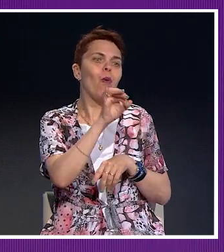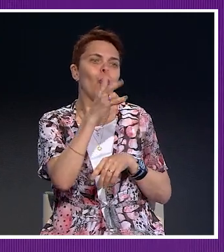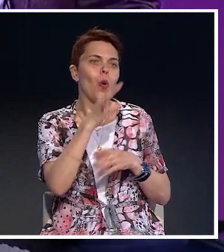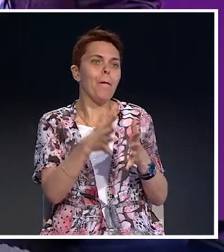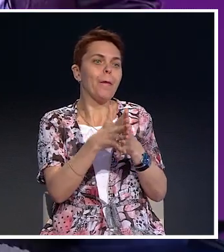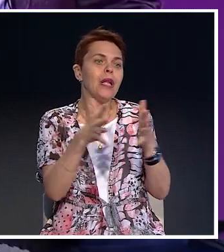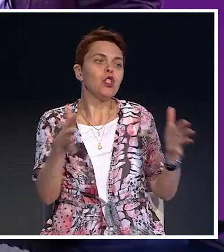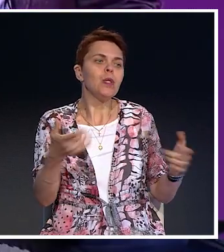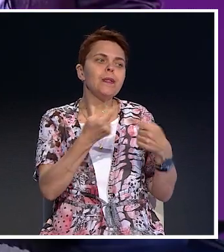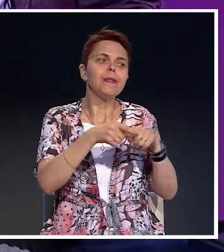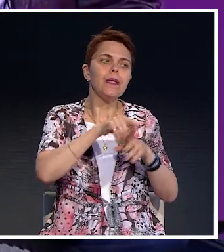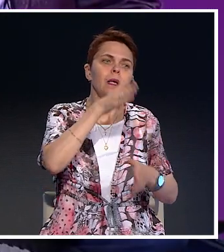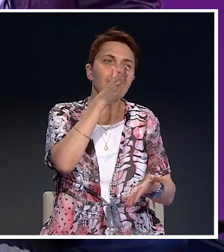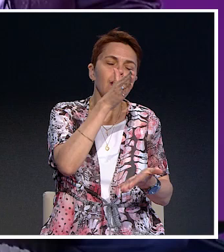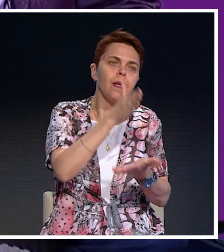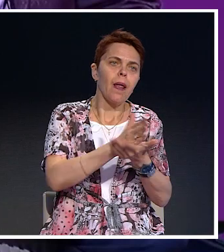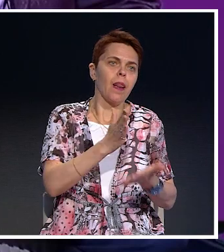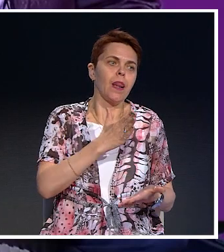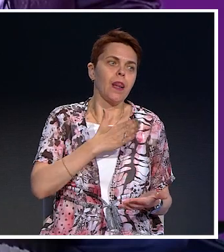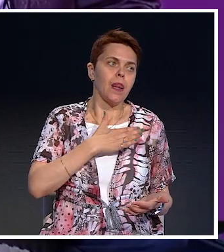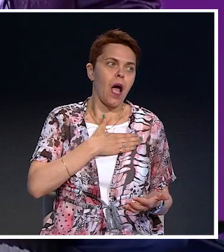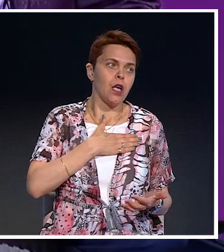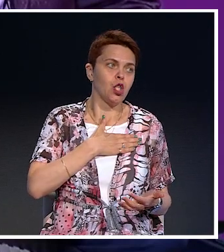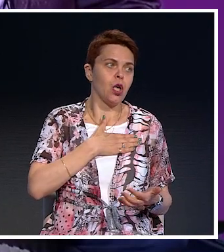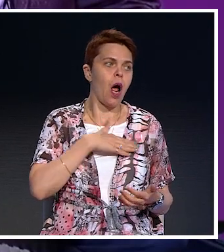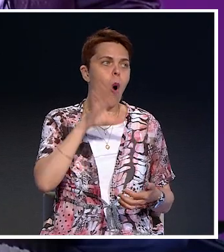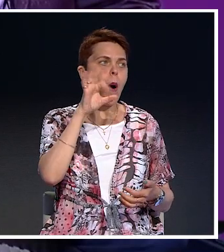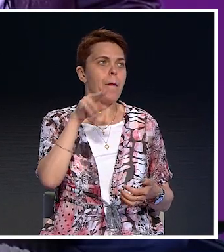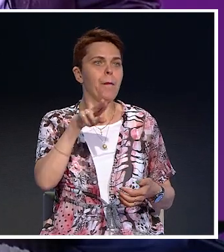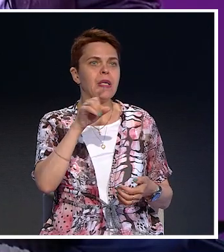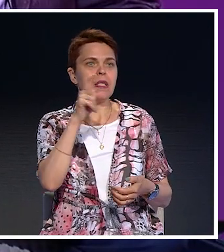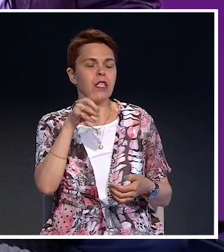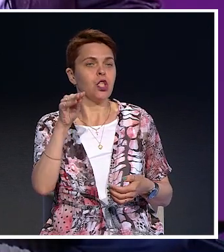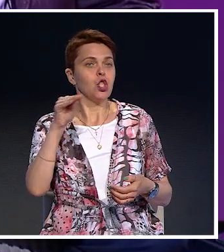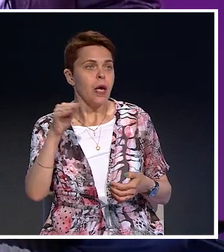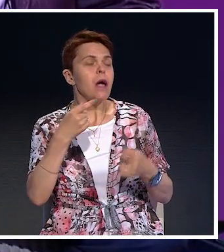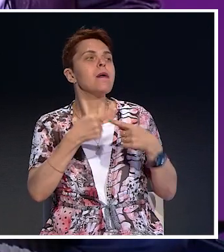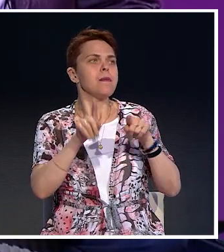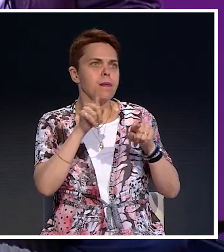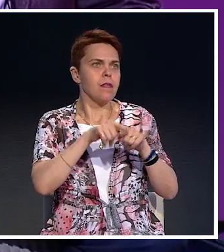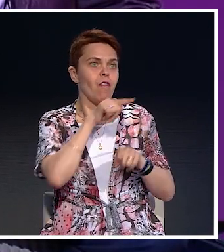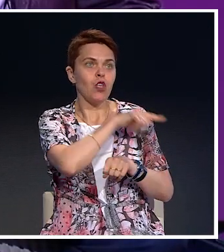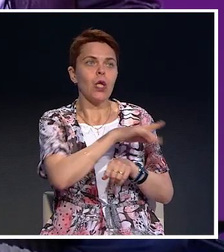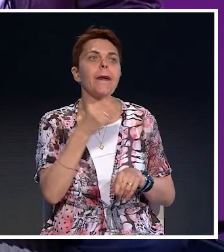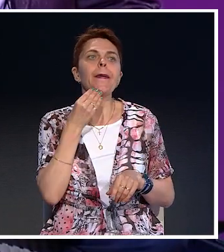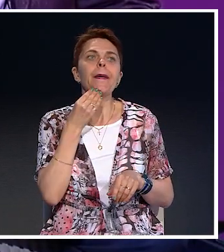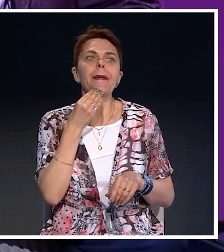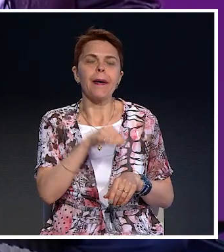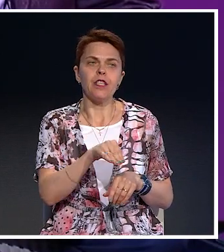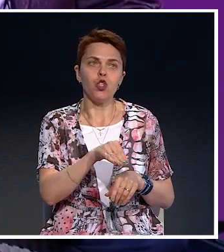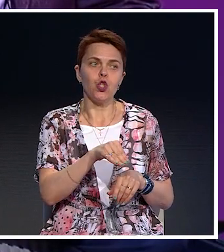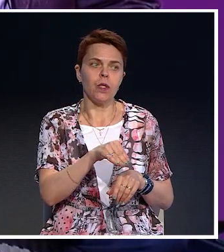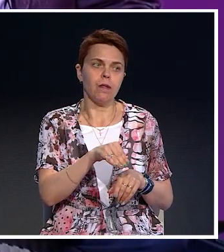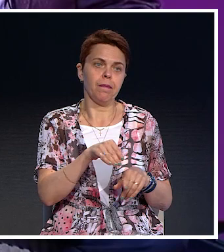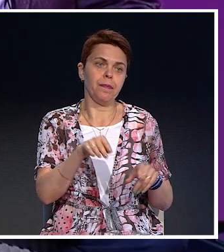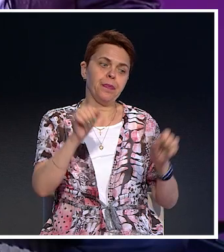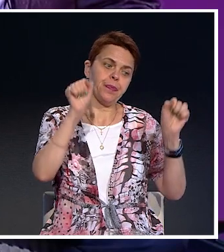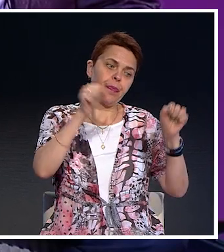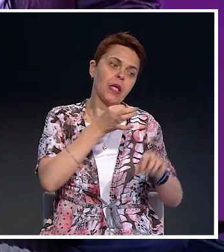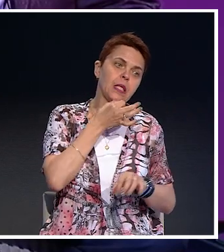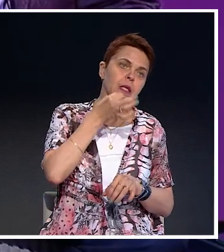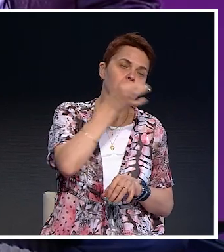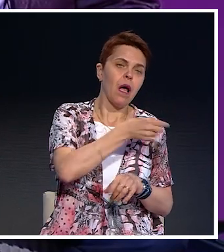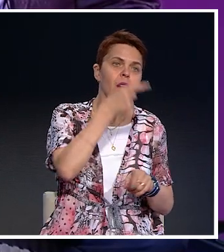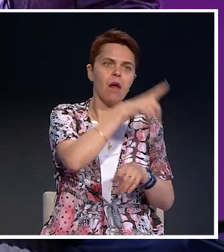монобільшості це є, що це є в наших колегах з ОПЗЖ. Вони, напевно, про це мають краще, так би мовити,